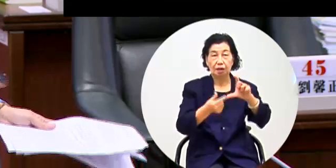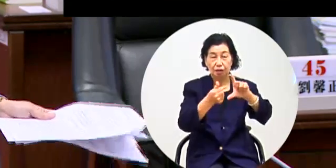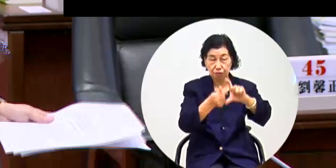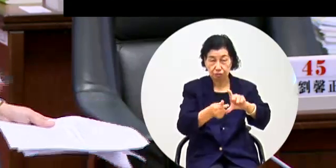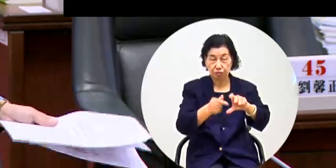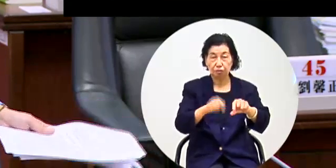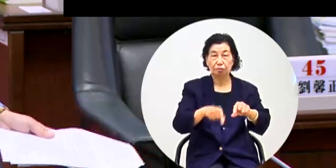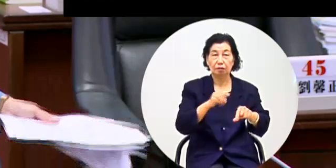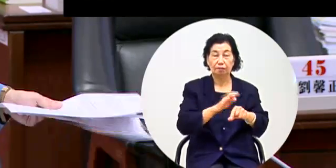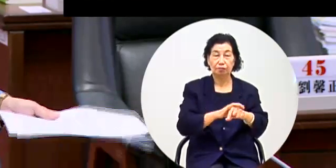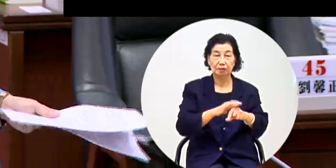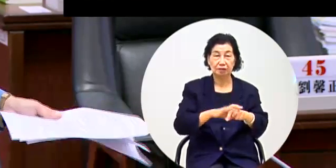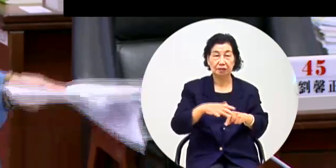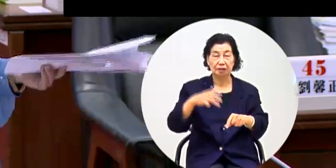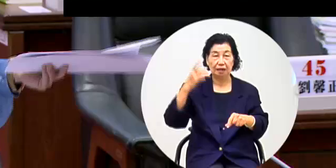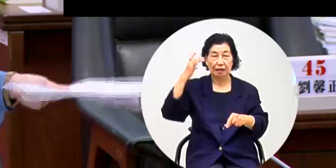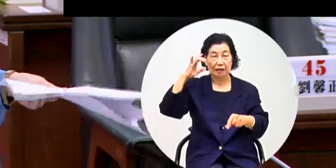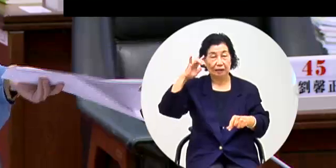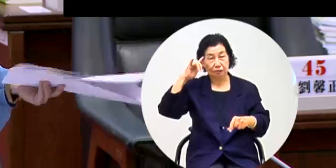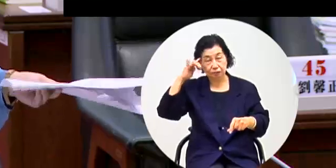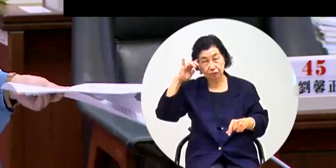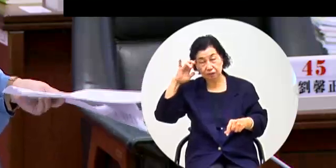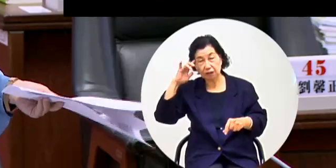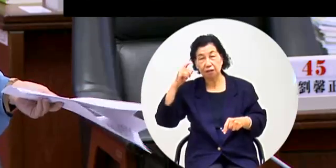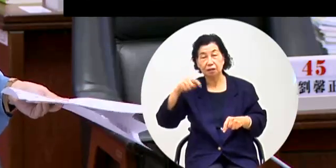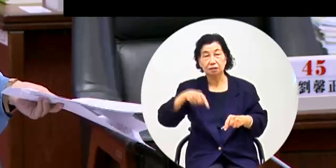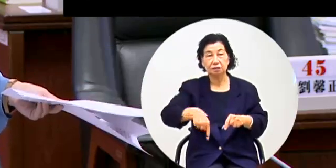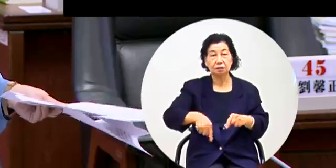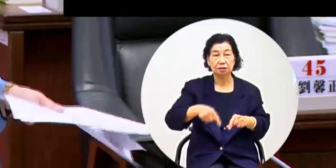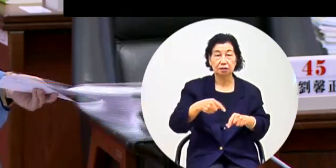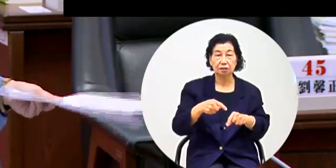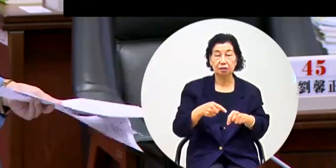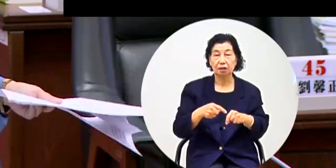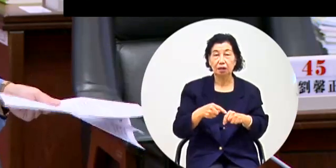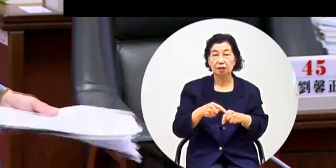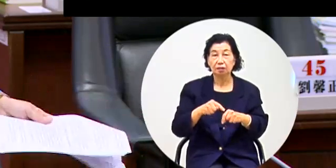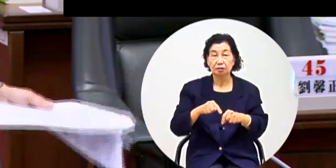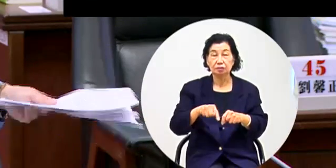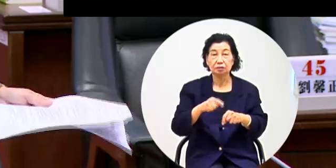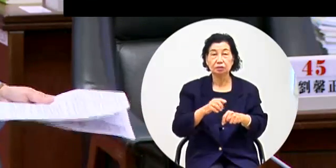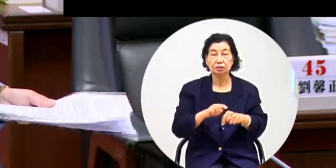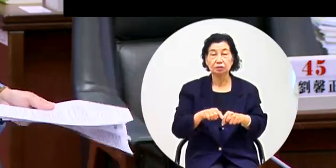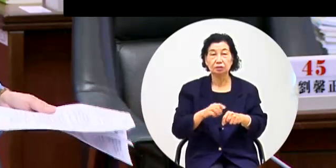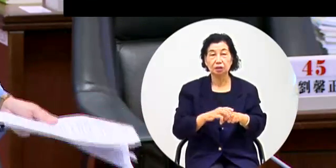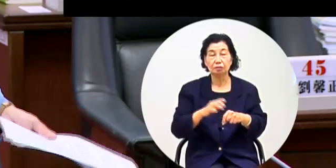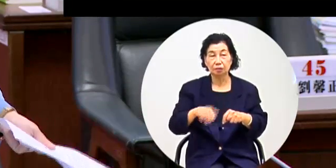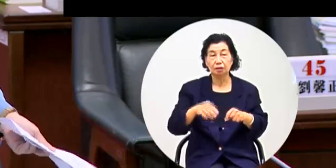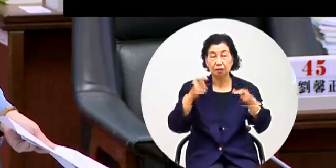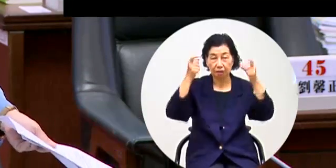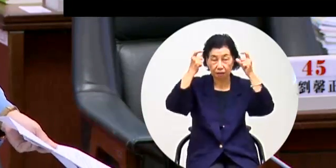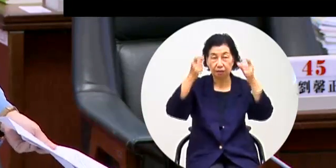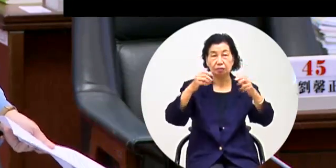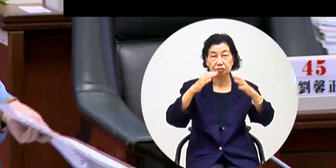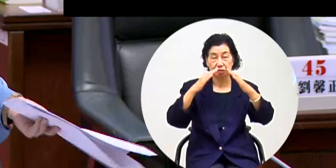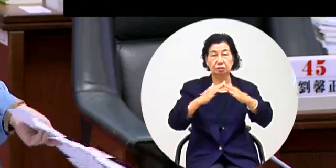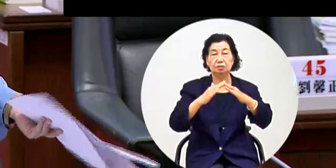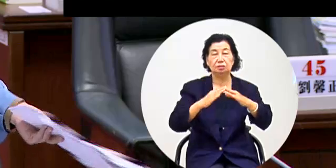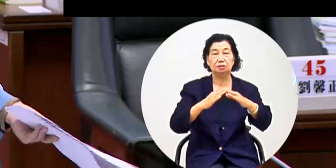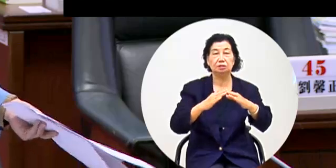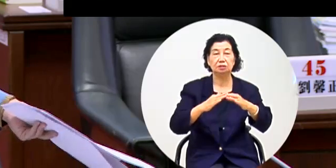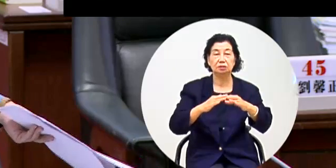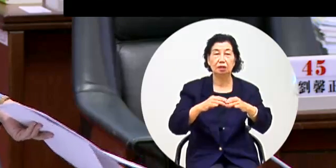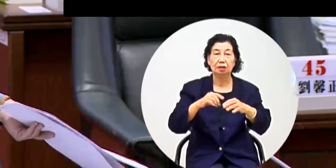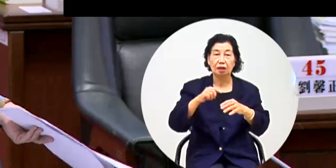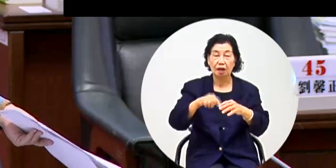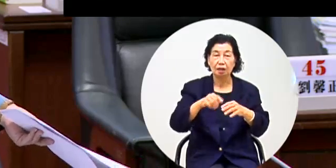那像这样子的状况底下，高雄市一定要好好的去了解各个产业面向到底需求的土地还有多少。我从